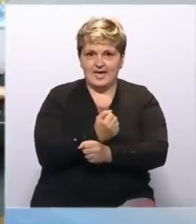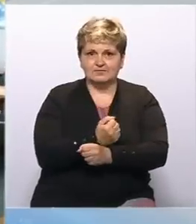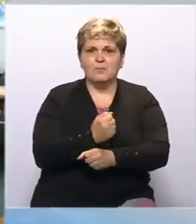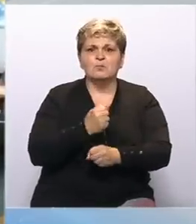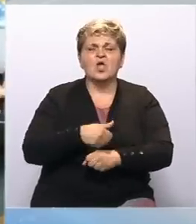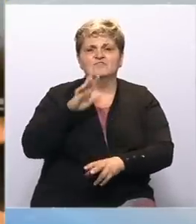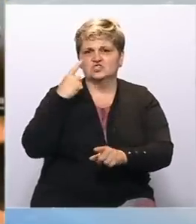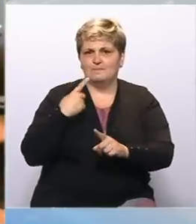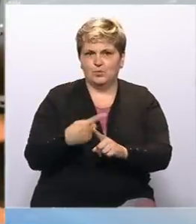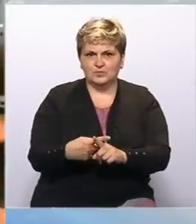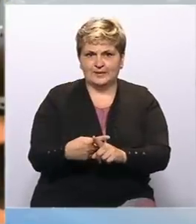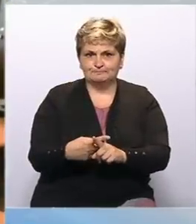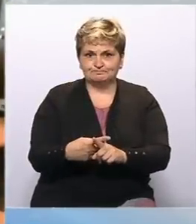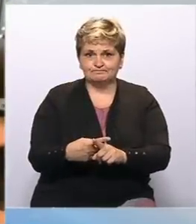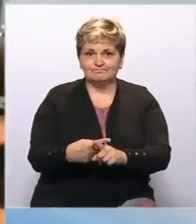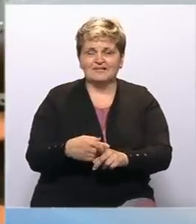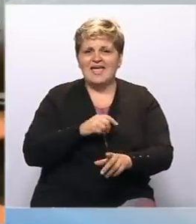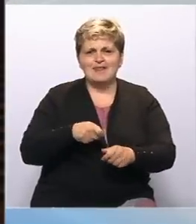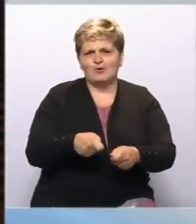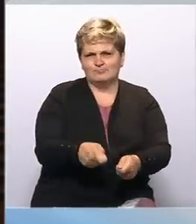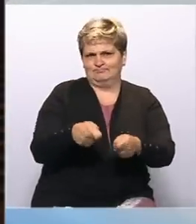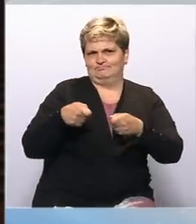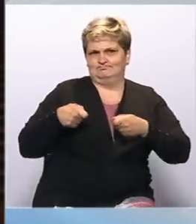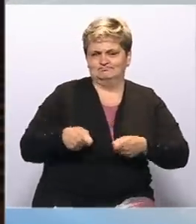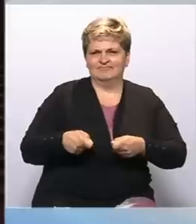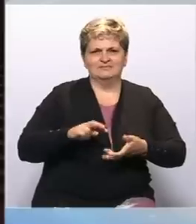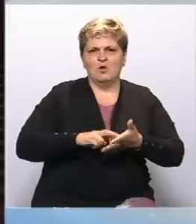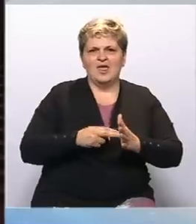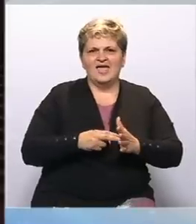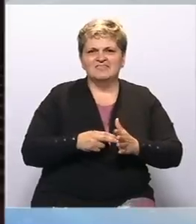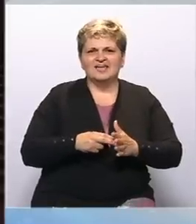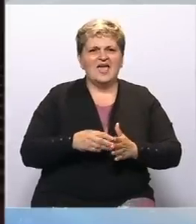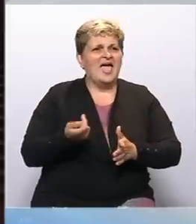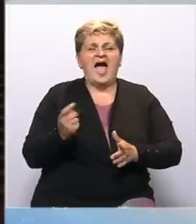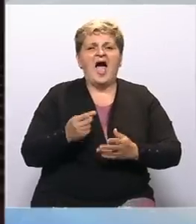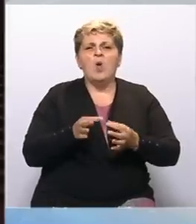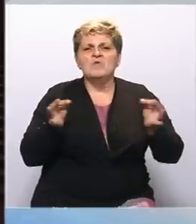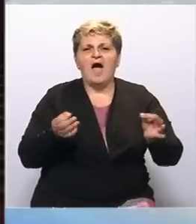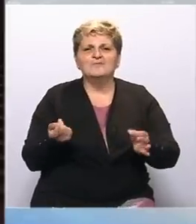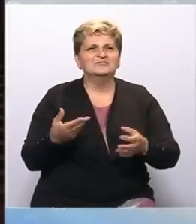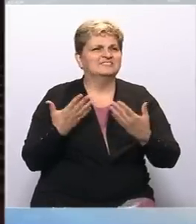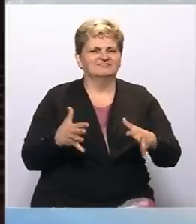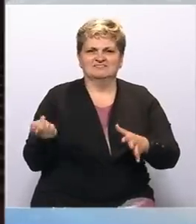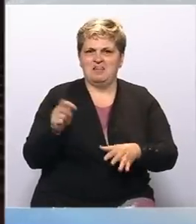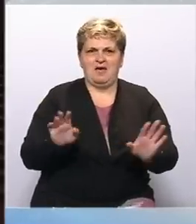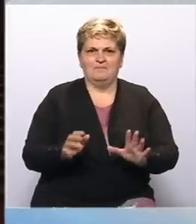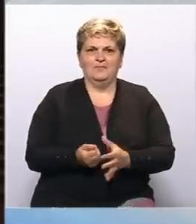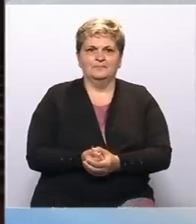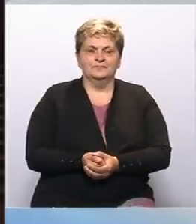BiH obavljao je u više mandata. Nakon povlačenja iz politike rijetko se pojavljivao u javnosti.